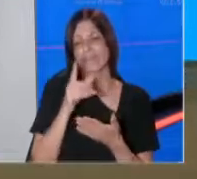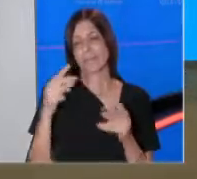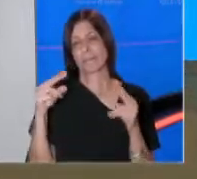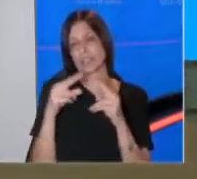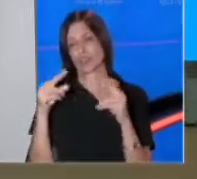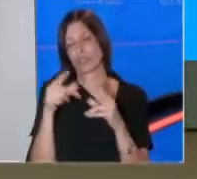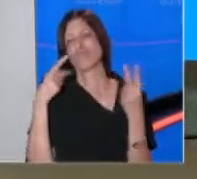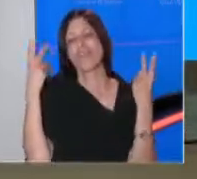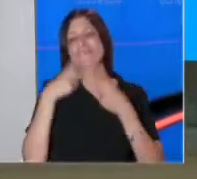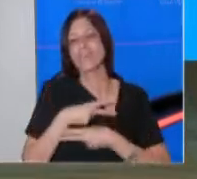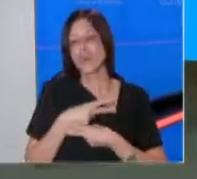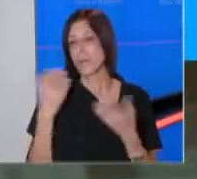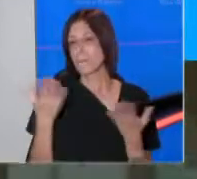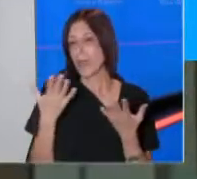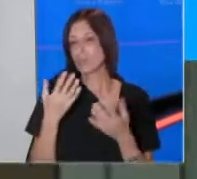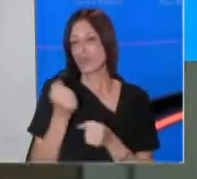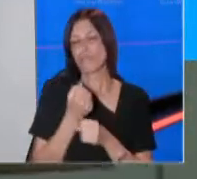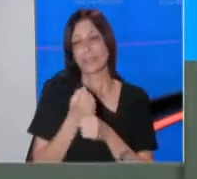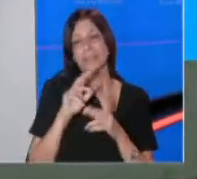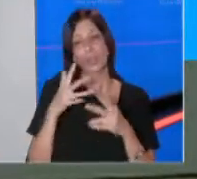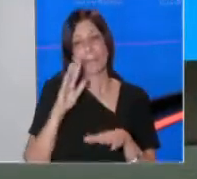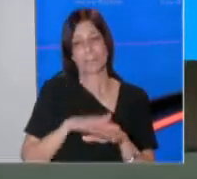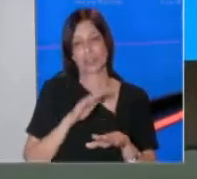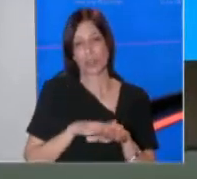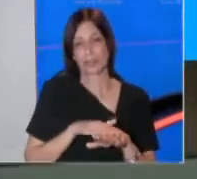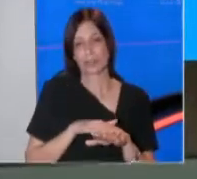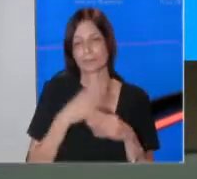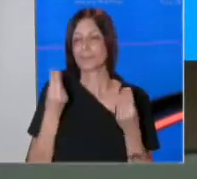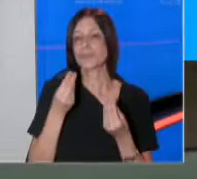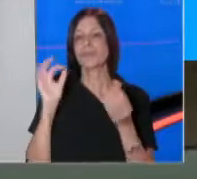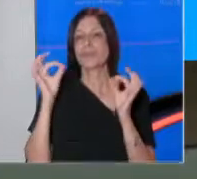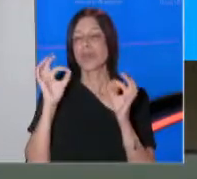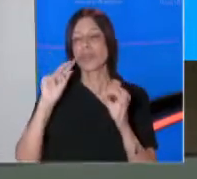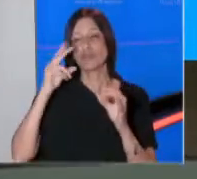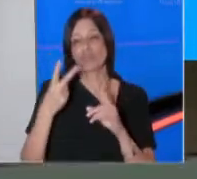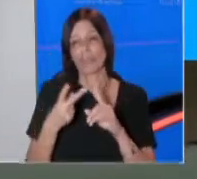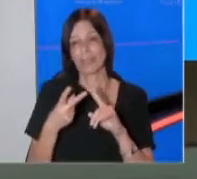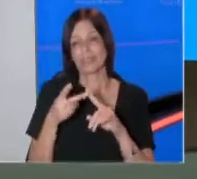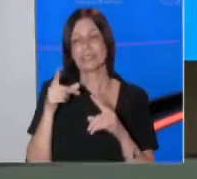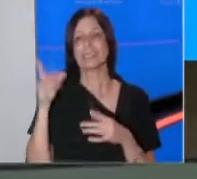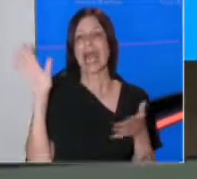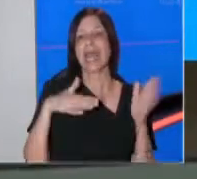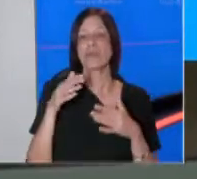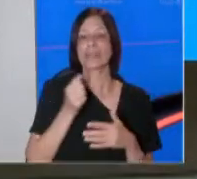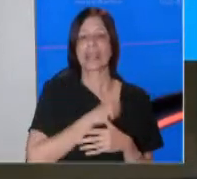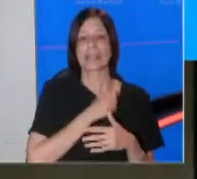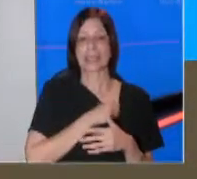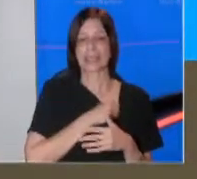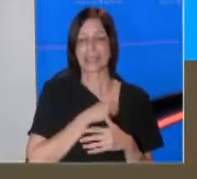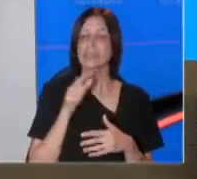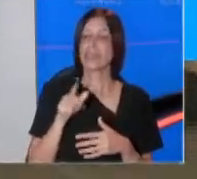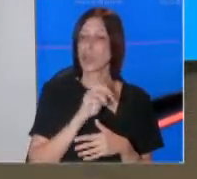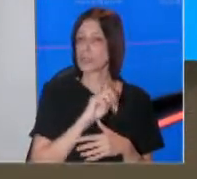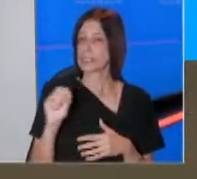שהם יבינו מה קורה כשעובדים בצורה מקצועית. הדבר הייחודי השני זה אלימות דתית. זה